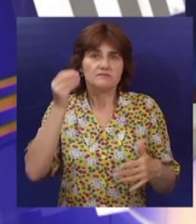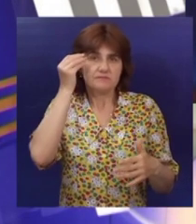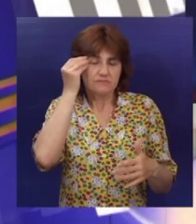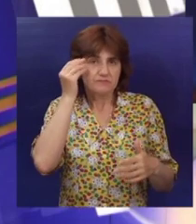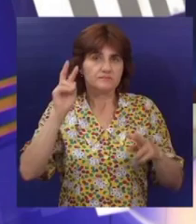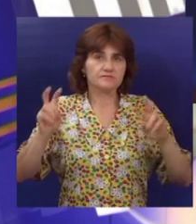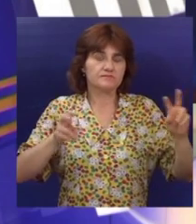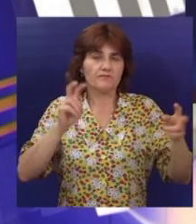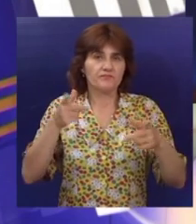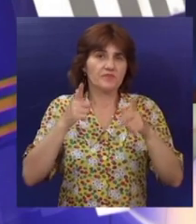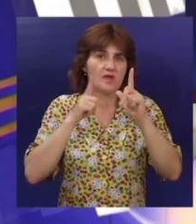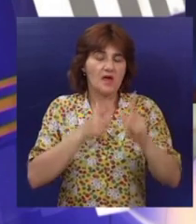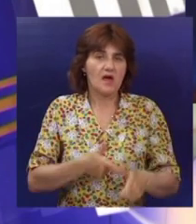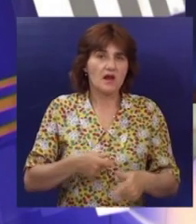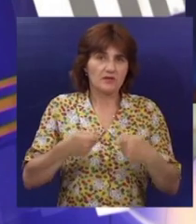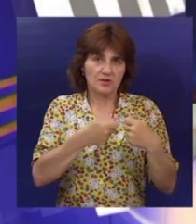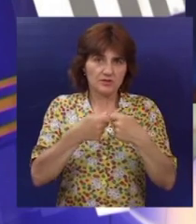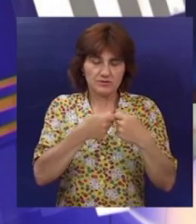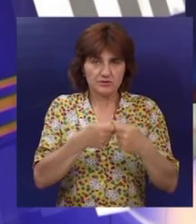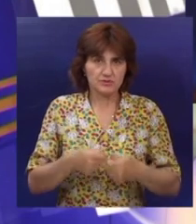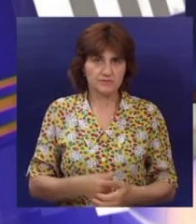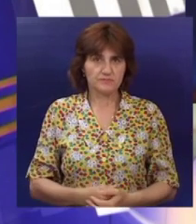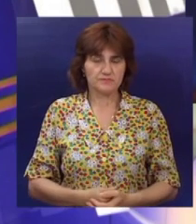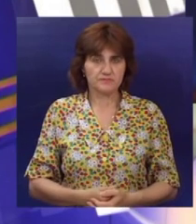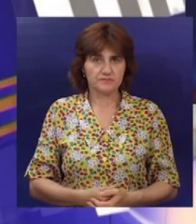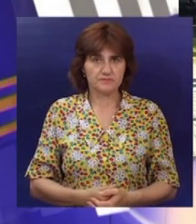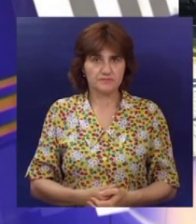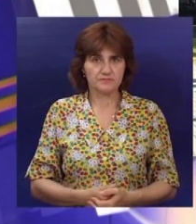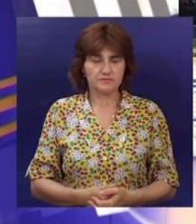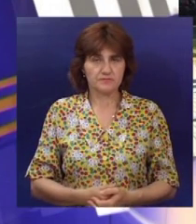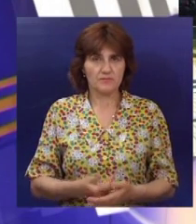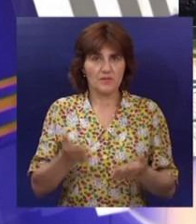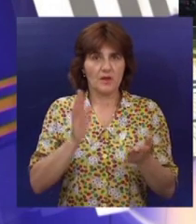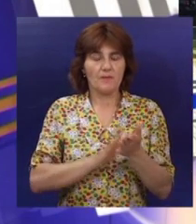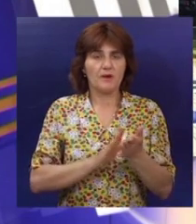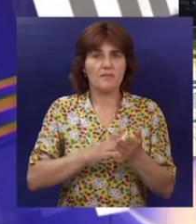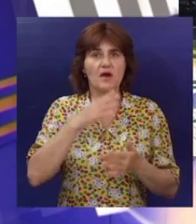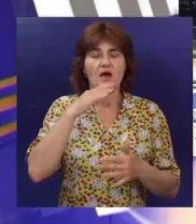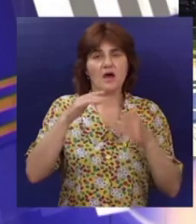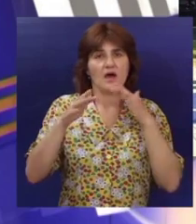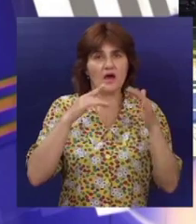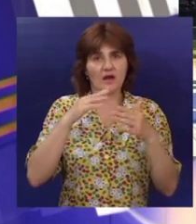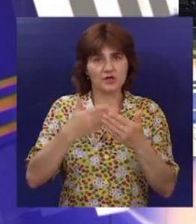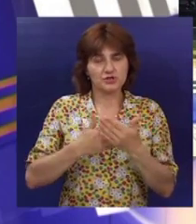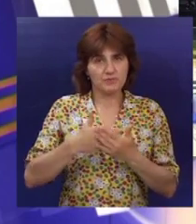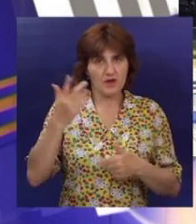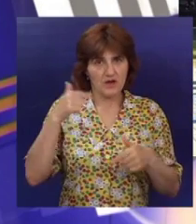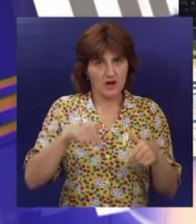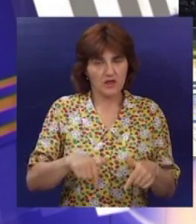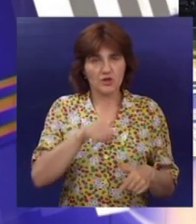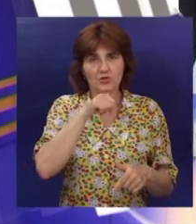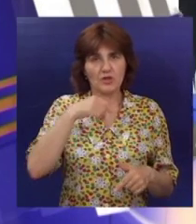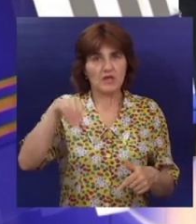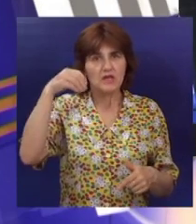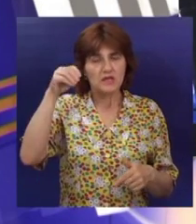Saveza udruženja boraca Narodno-oslobodilačkog rata. Po rečima članova gradskog odbora Subnora, ovo je